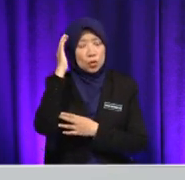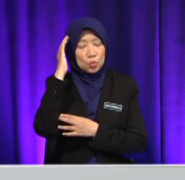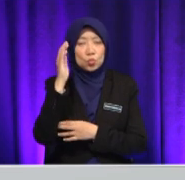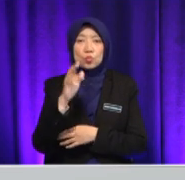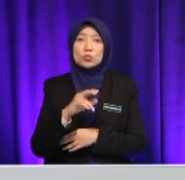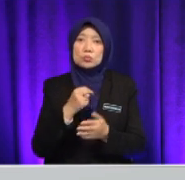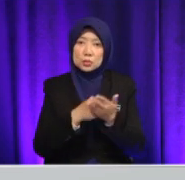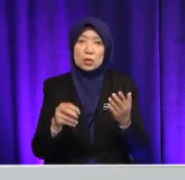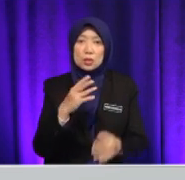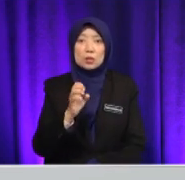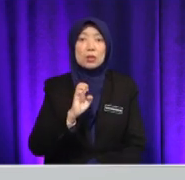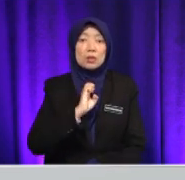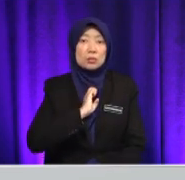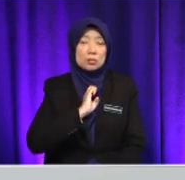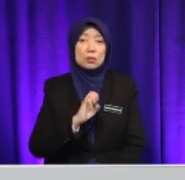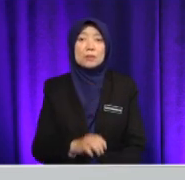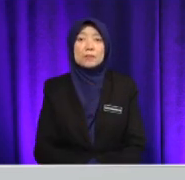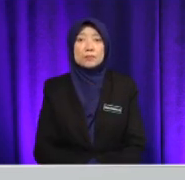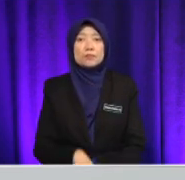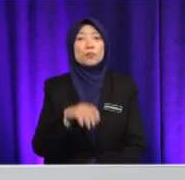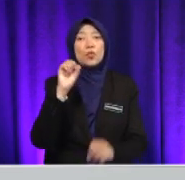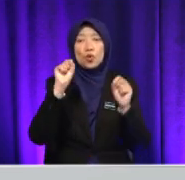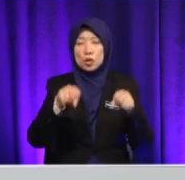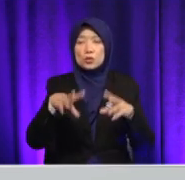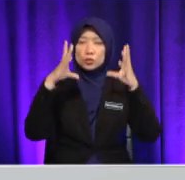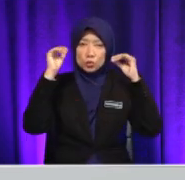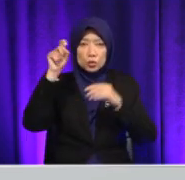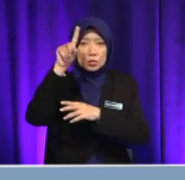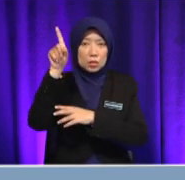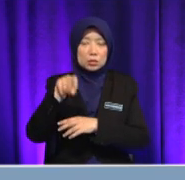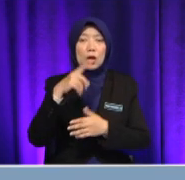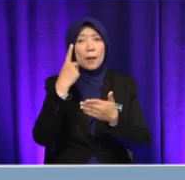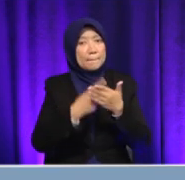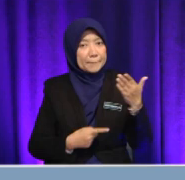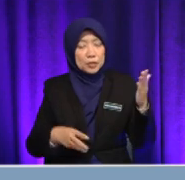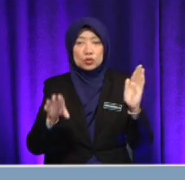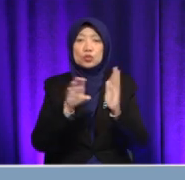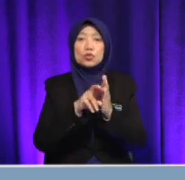Contohnya apa Balqis boleh cek kuotanya contoh nilai profesional